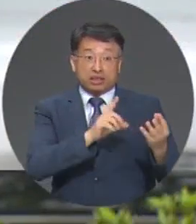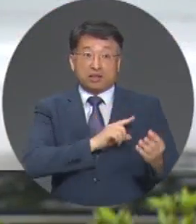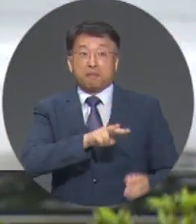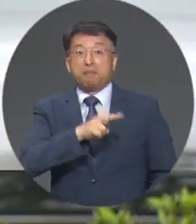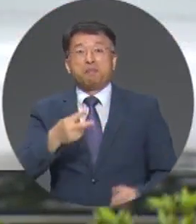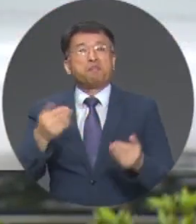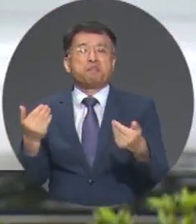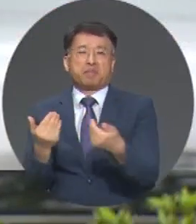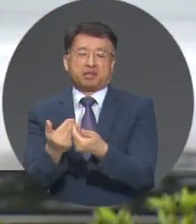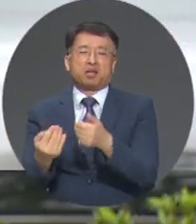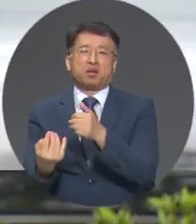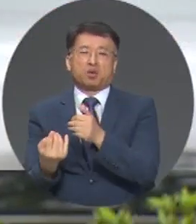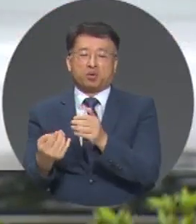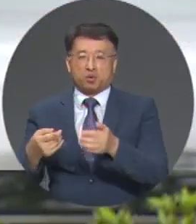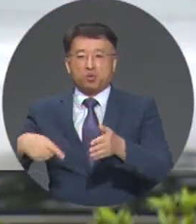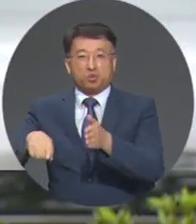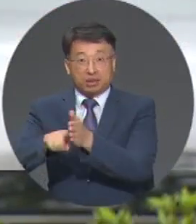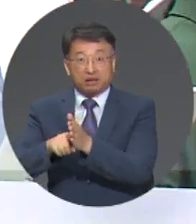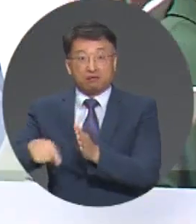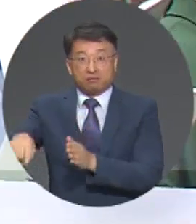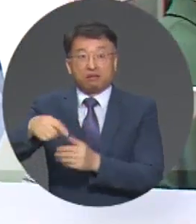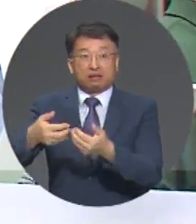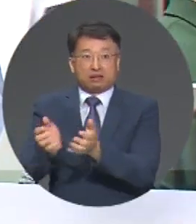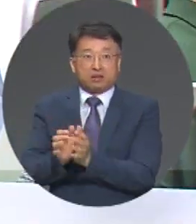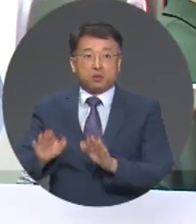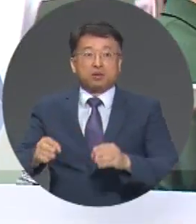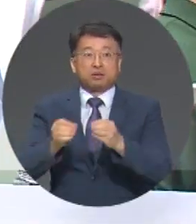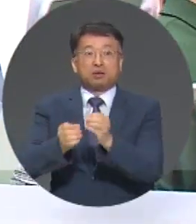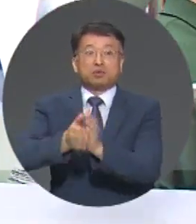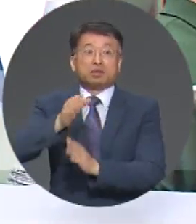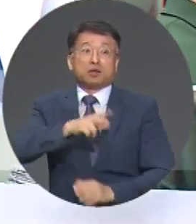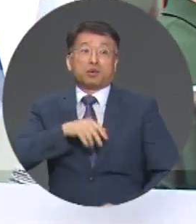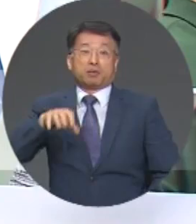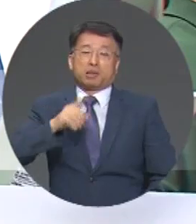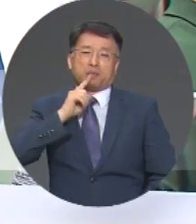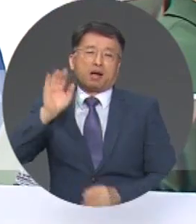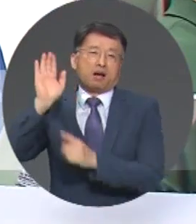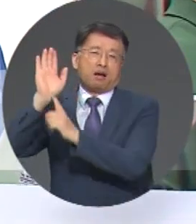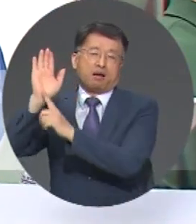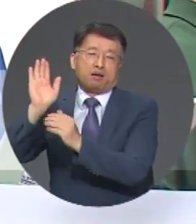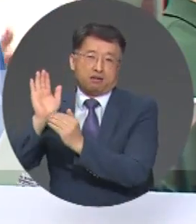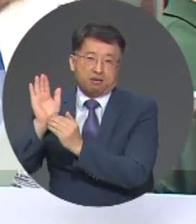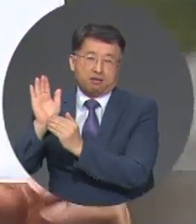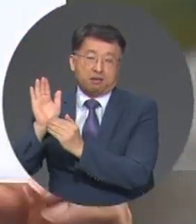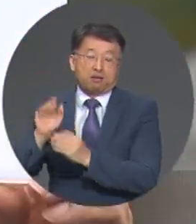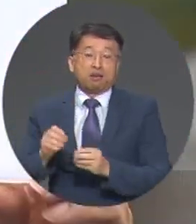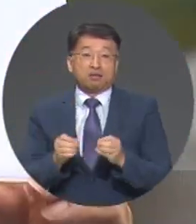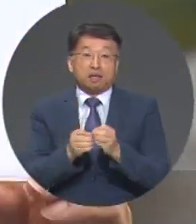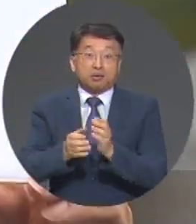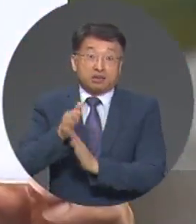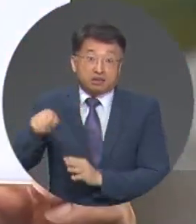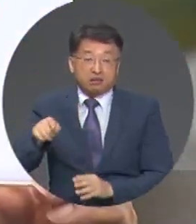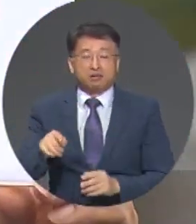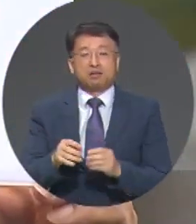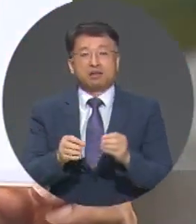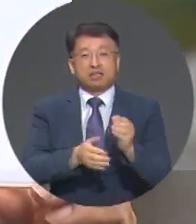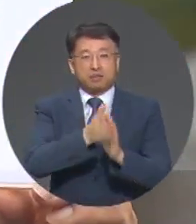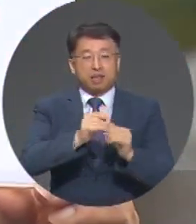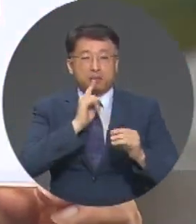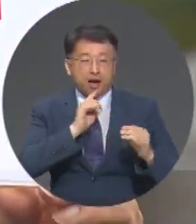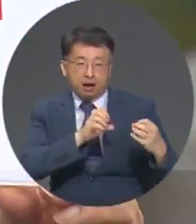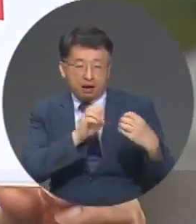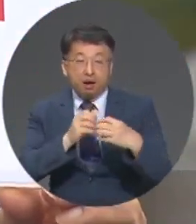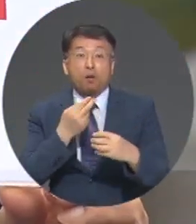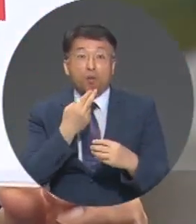변경 반대를 위한 시민사회 단체연대는 오늘 창원시의회 앞에서 기자회견을 열고 창원시는 시민들과의 숙의